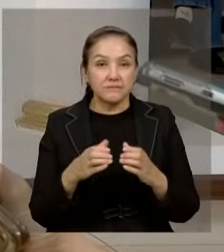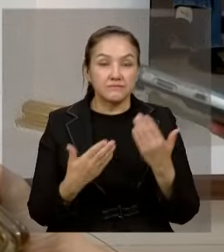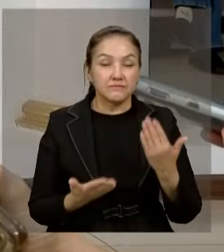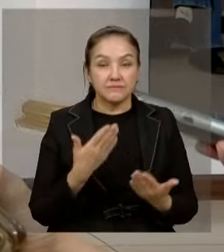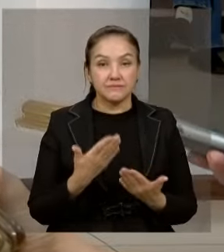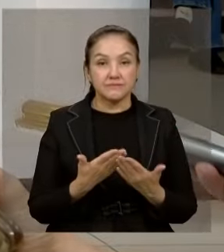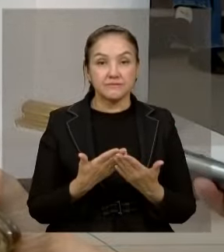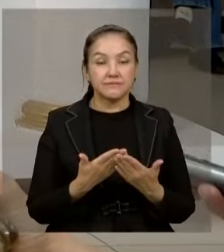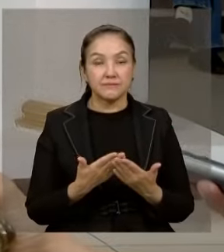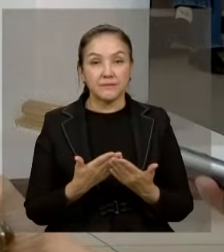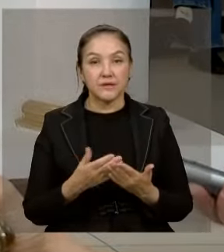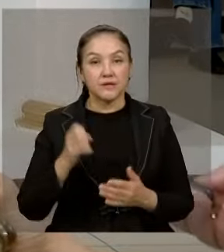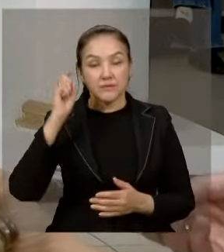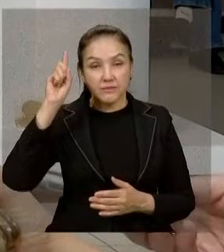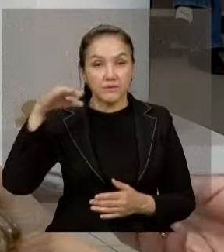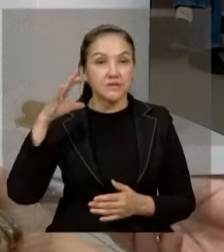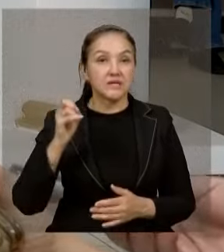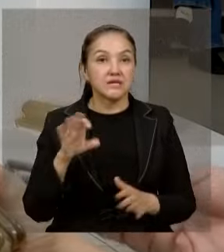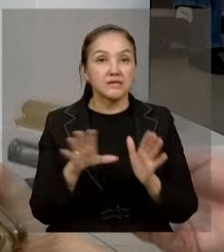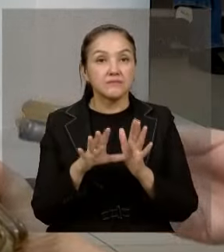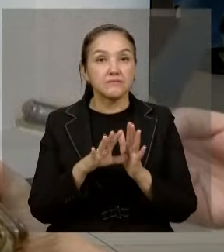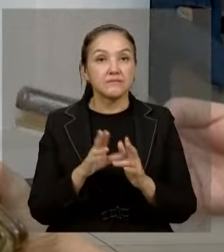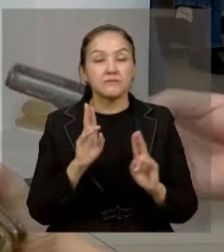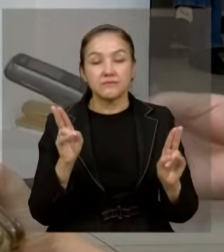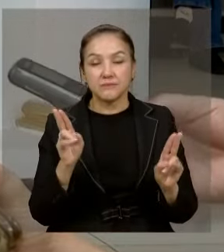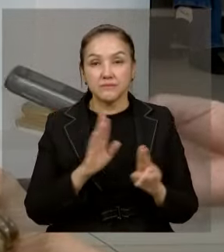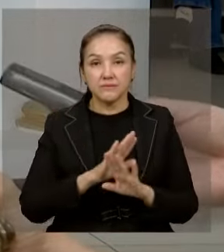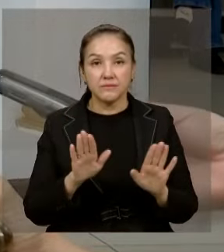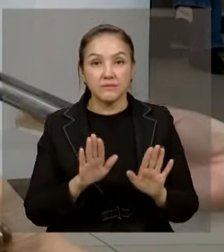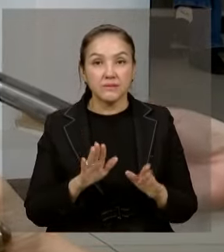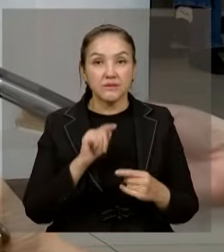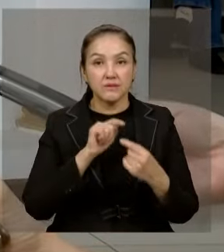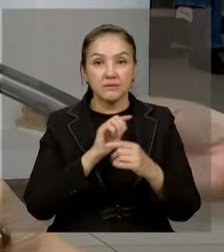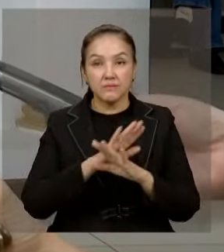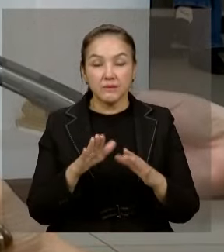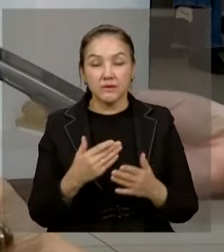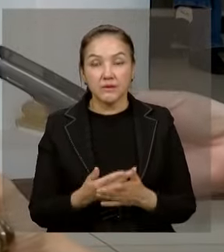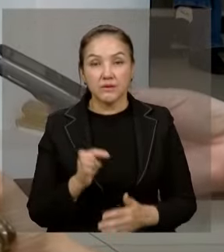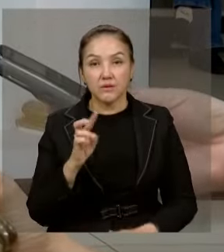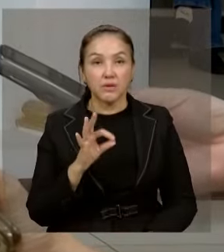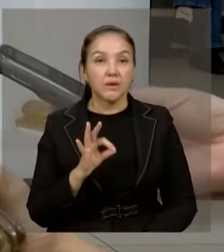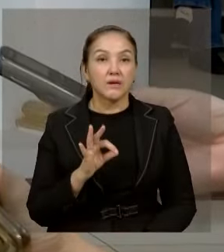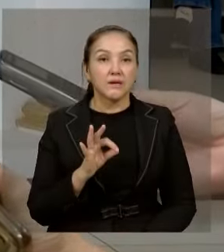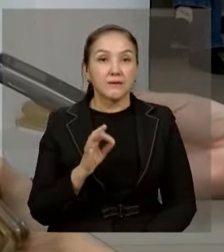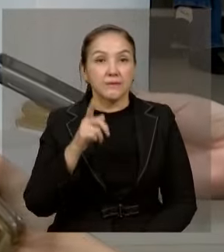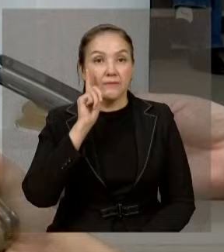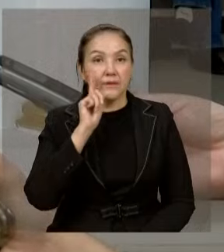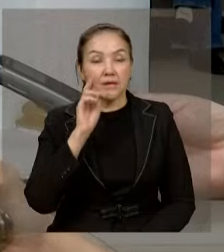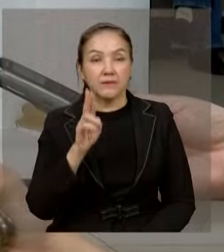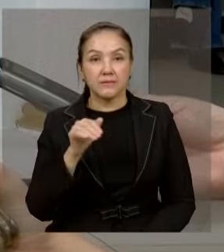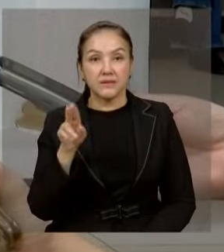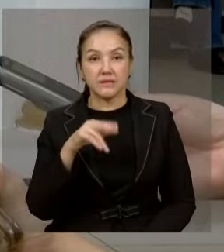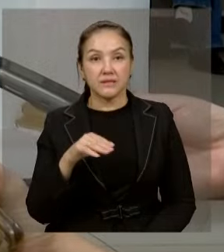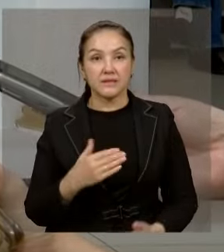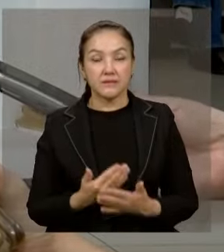или солнечные электростанции никто так сказать не против но пока КПД у